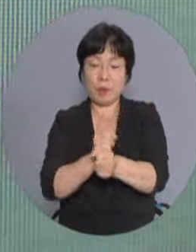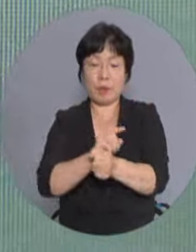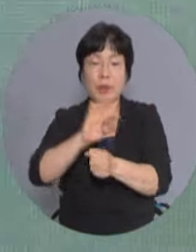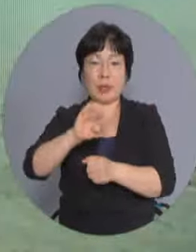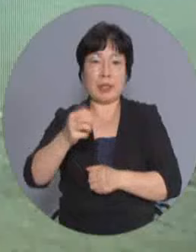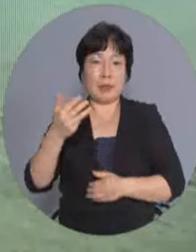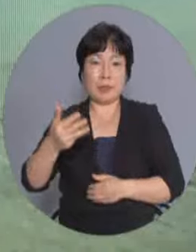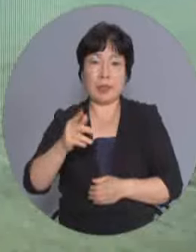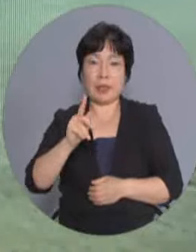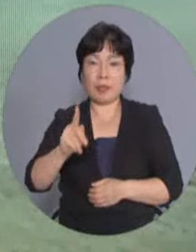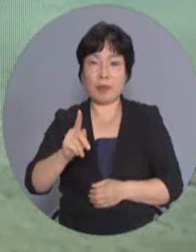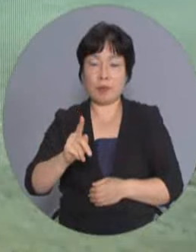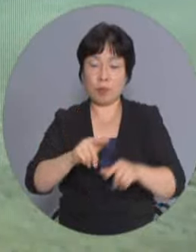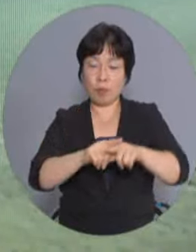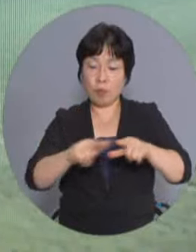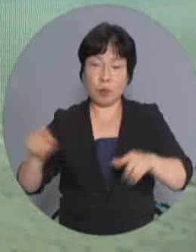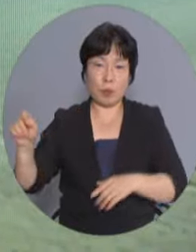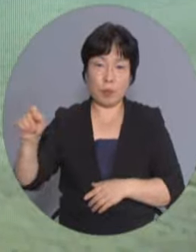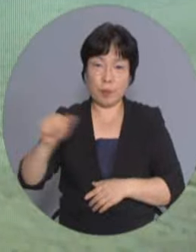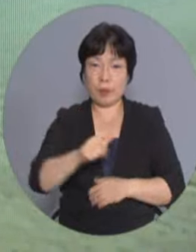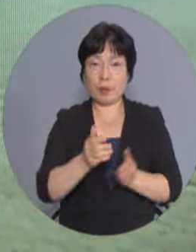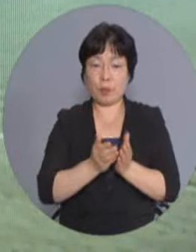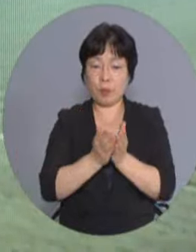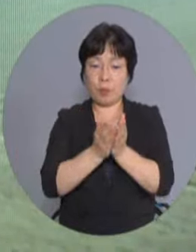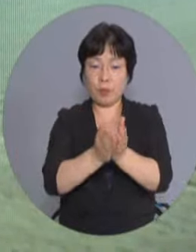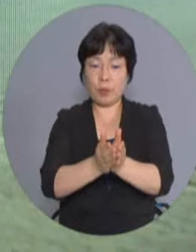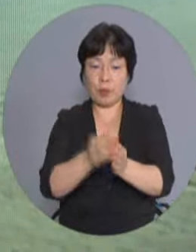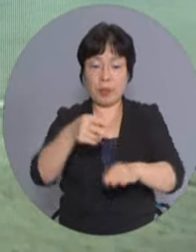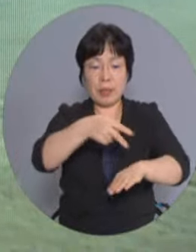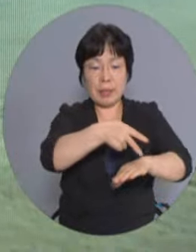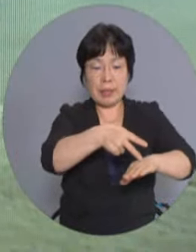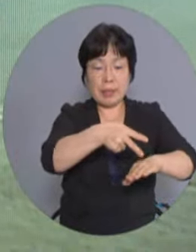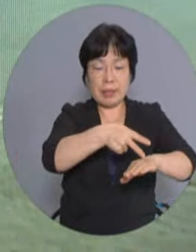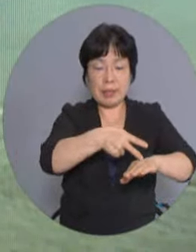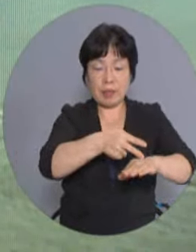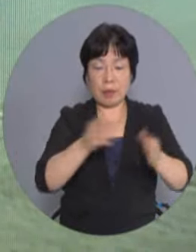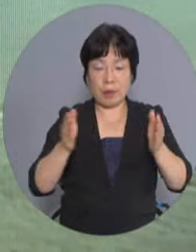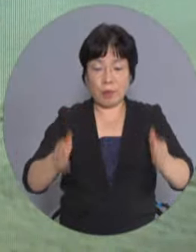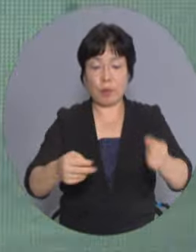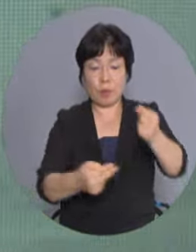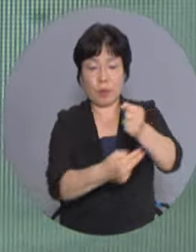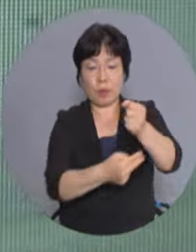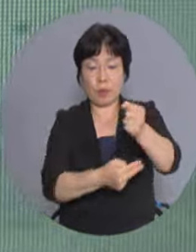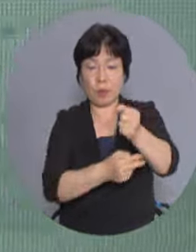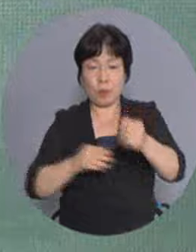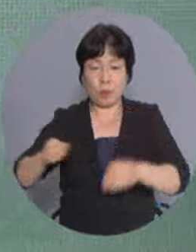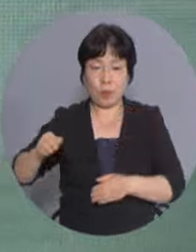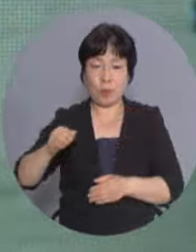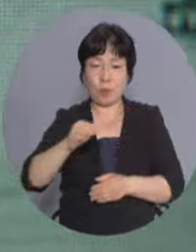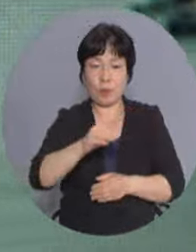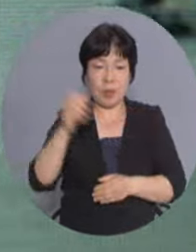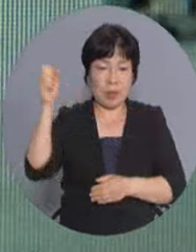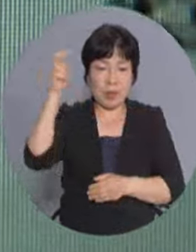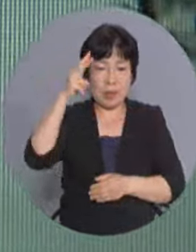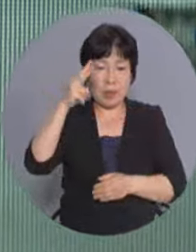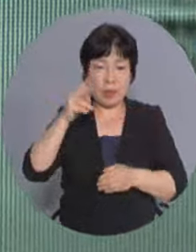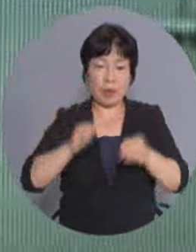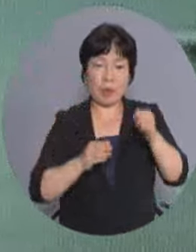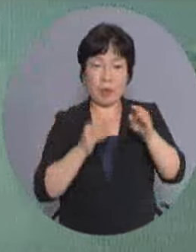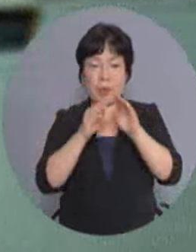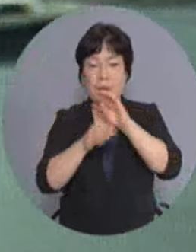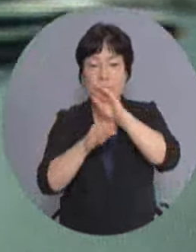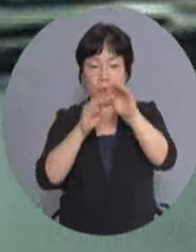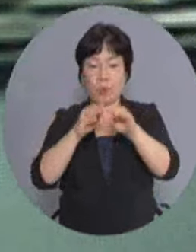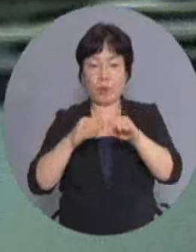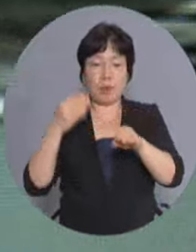48km 평소처럼 빠른 속도로 신한 안도와 팔금도 사 교량 아래를 지나는 순간 갑자기 선체 기둥인